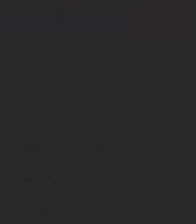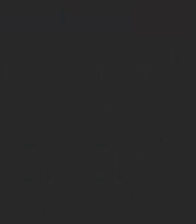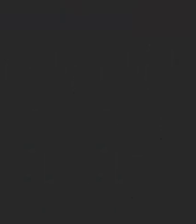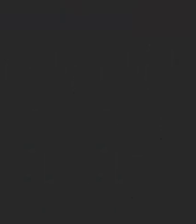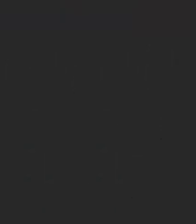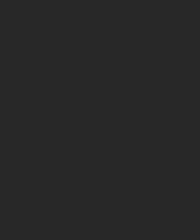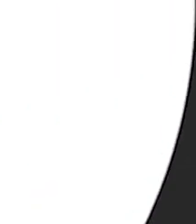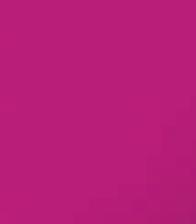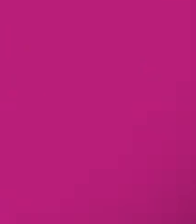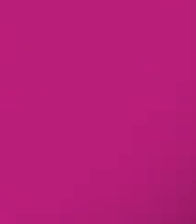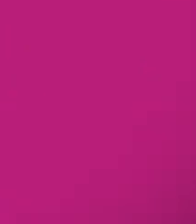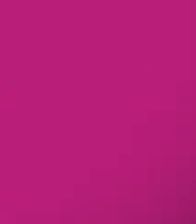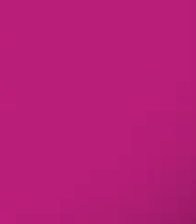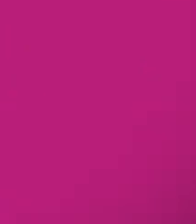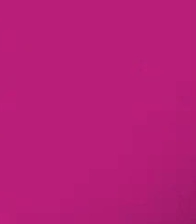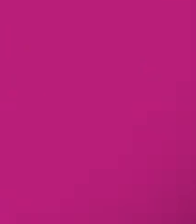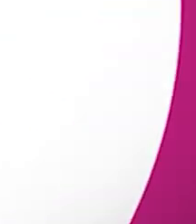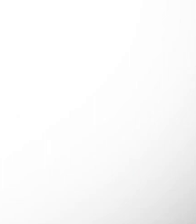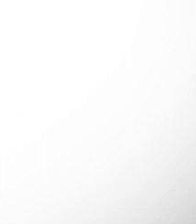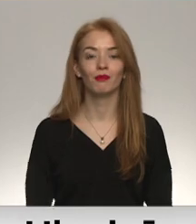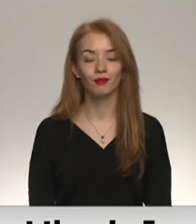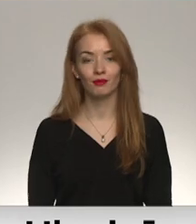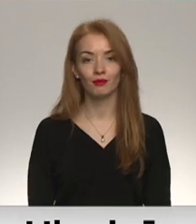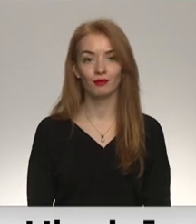Re, viss ēters ir te!